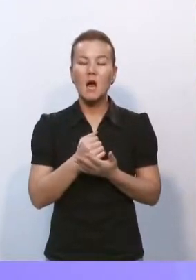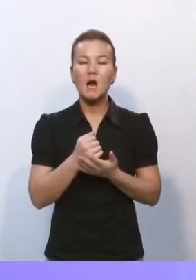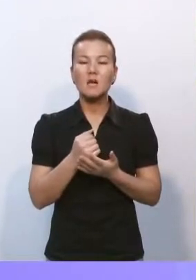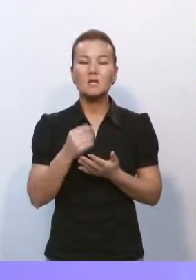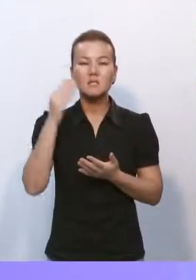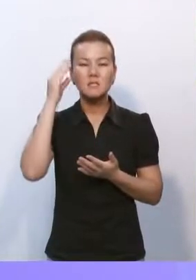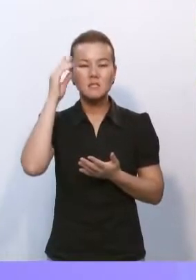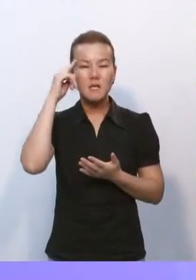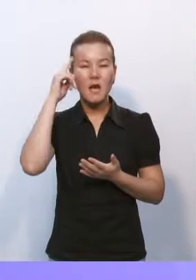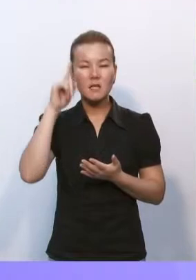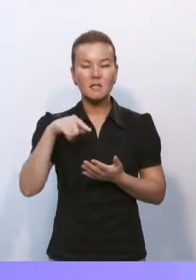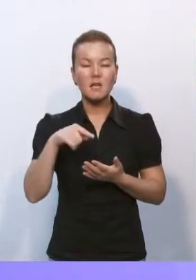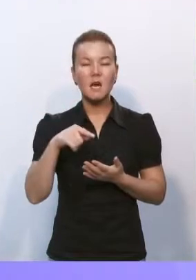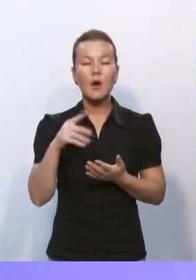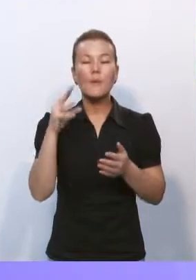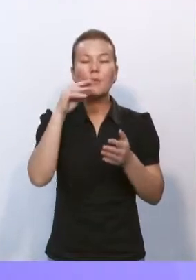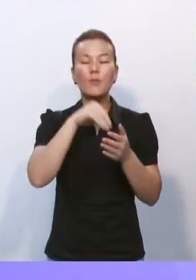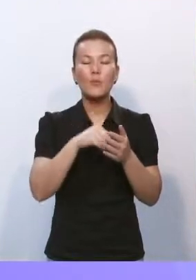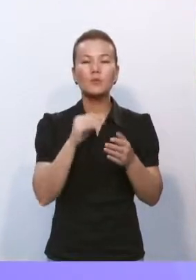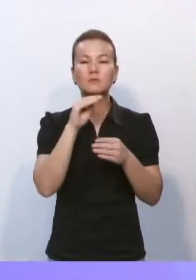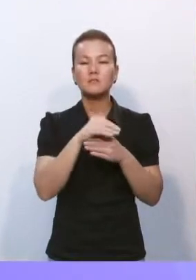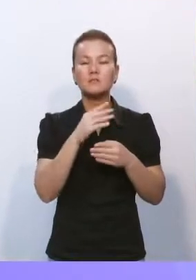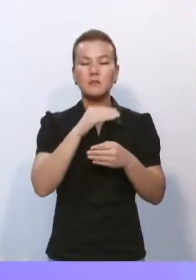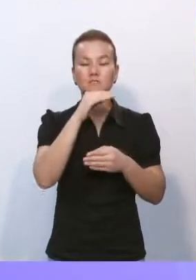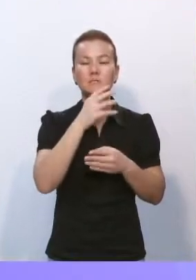пополнился еще на одну орфограмму.